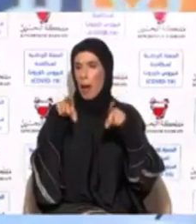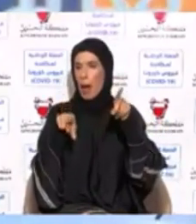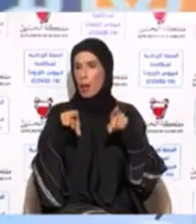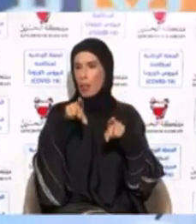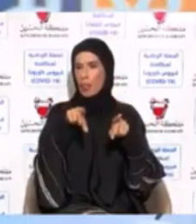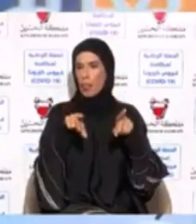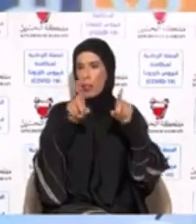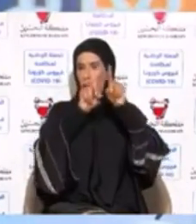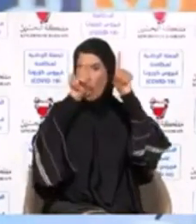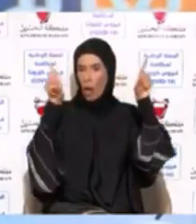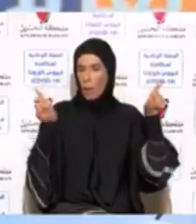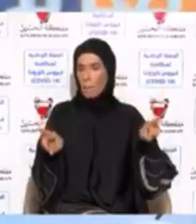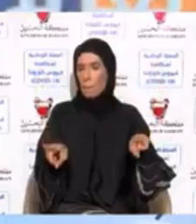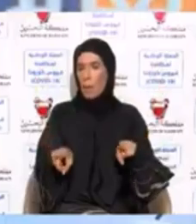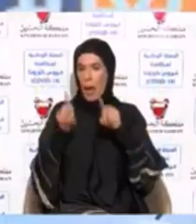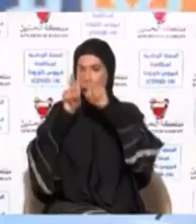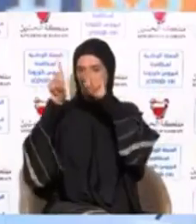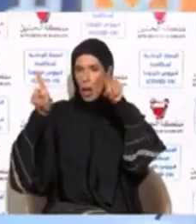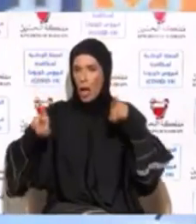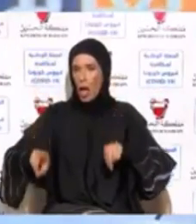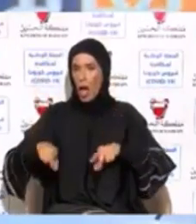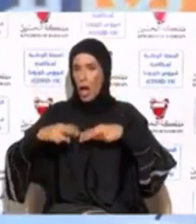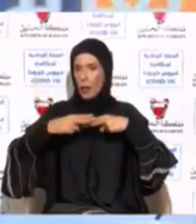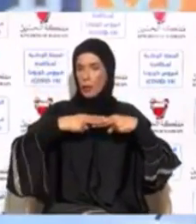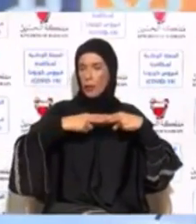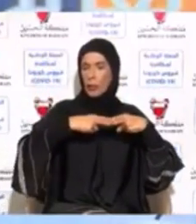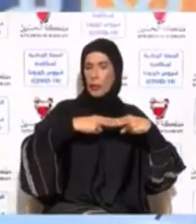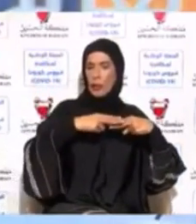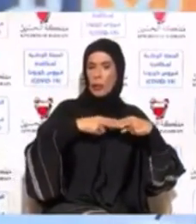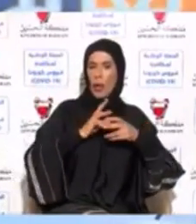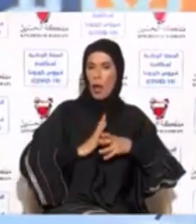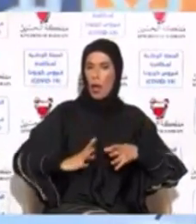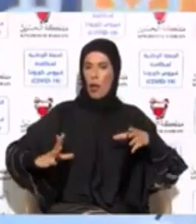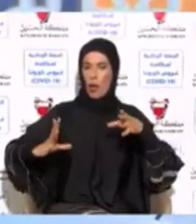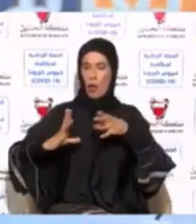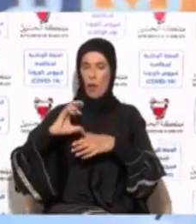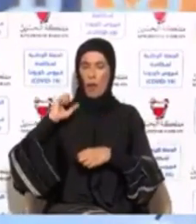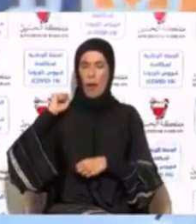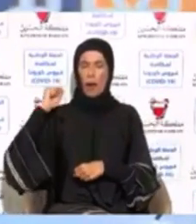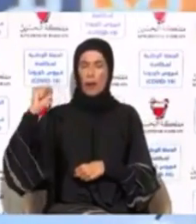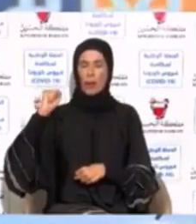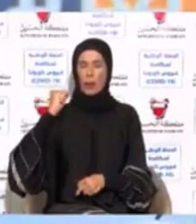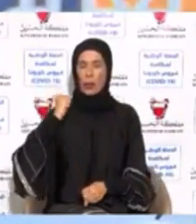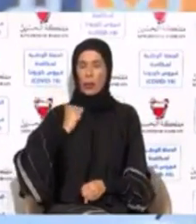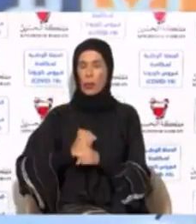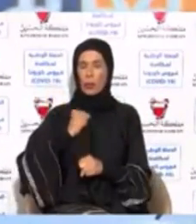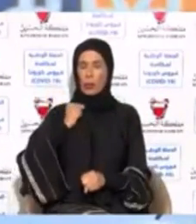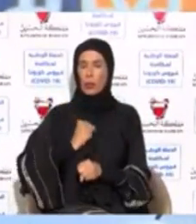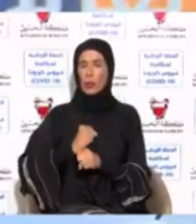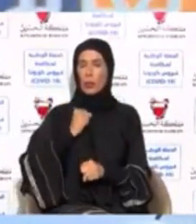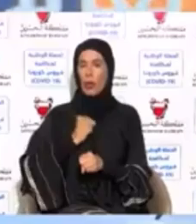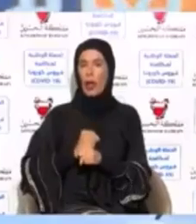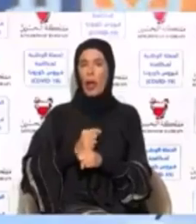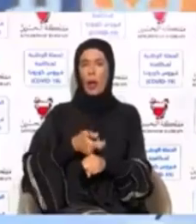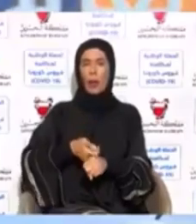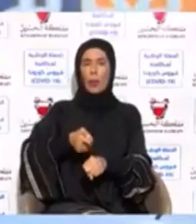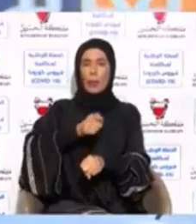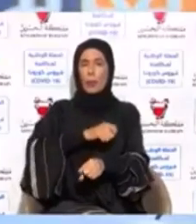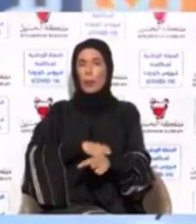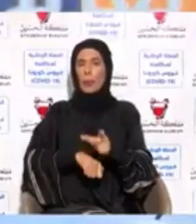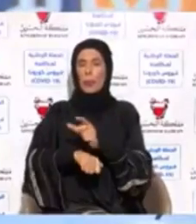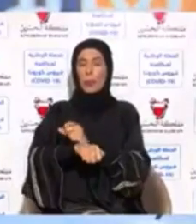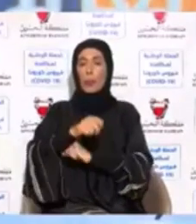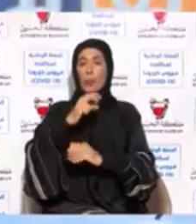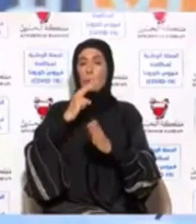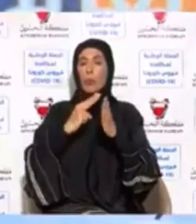يعني أطمن الناس بأن الفريق الوطني يعني يبذل جهد، يعني كل جهد بأنه يكون